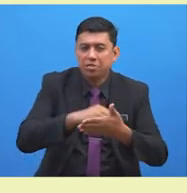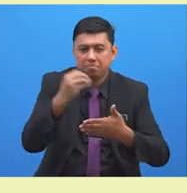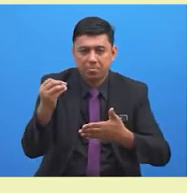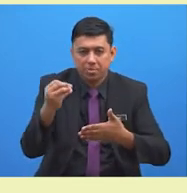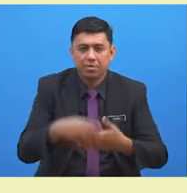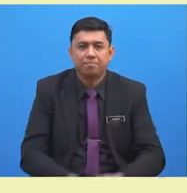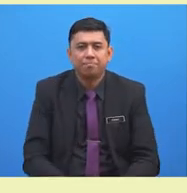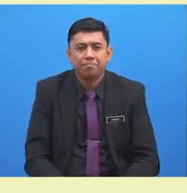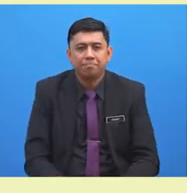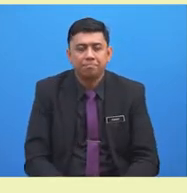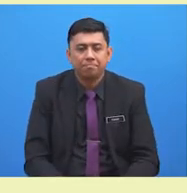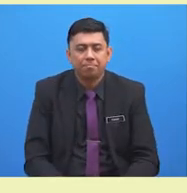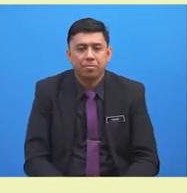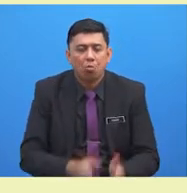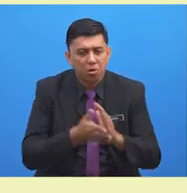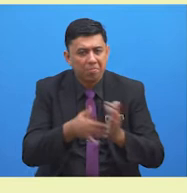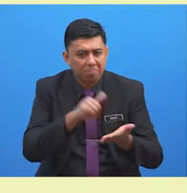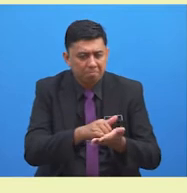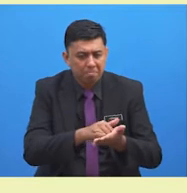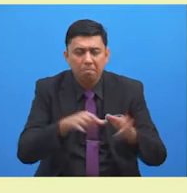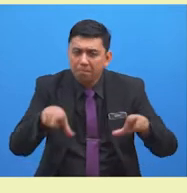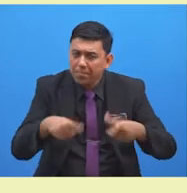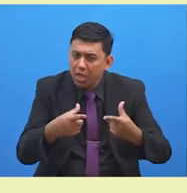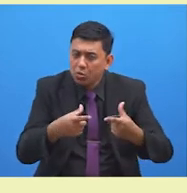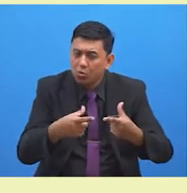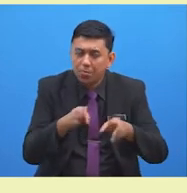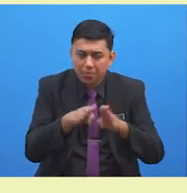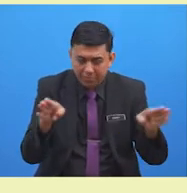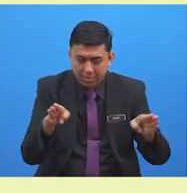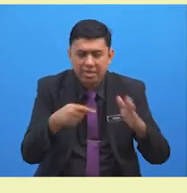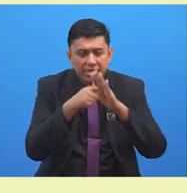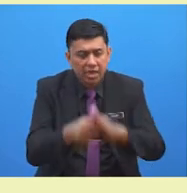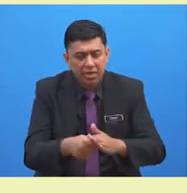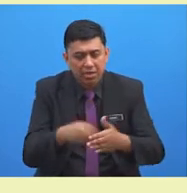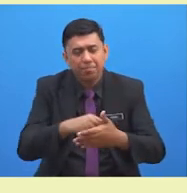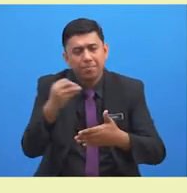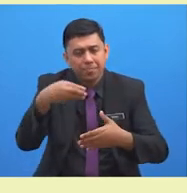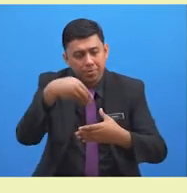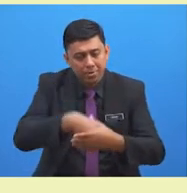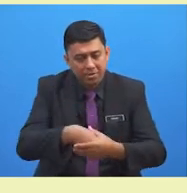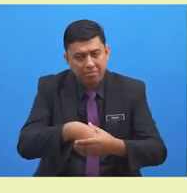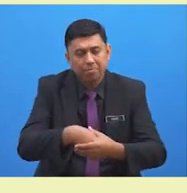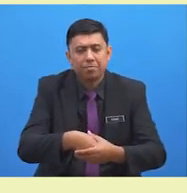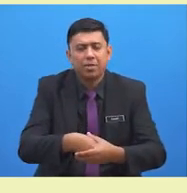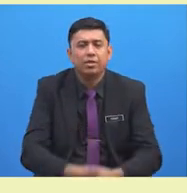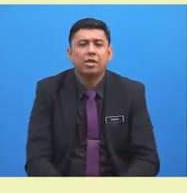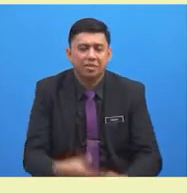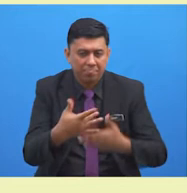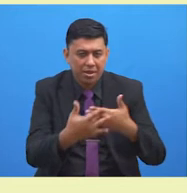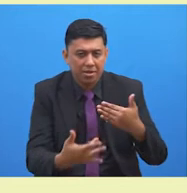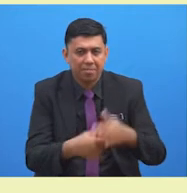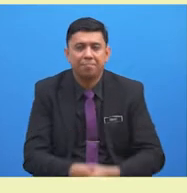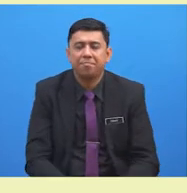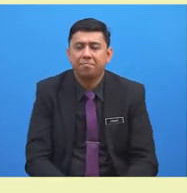oksigen di dalam alveolus dan kapilari darah. Tekanan separuh oksigen tinggi di alveolus